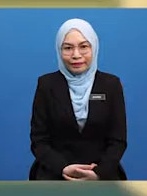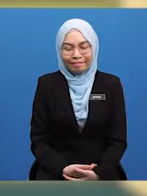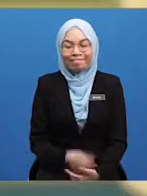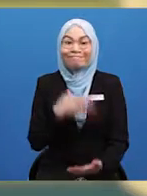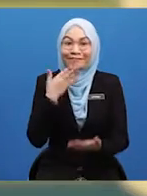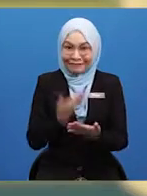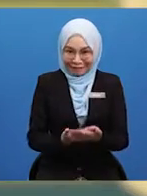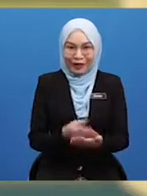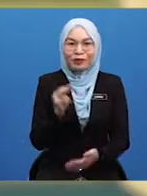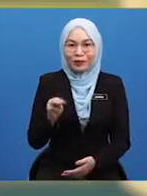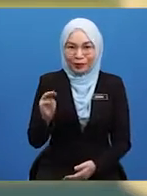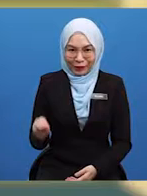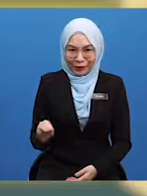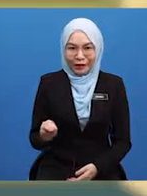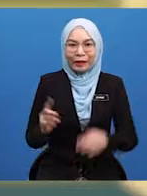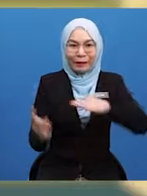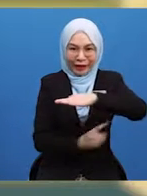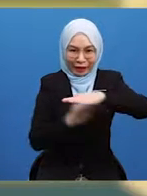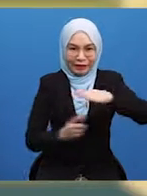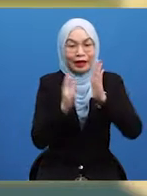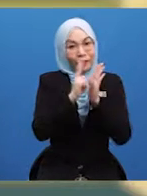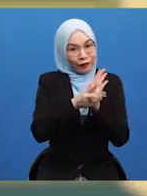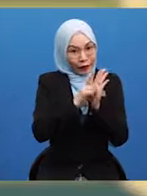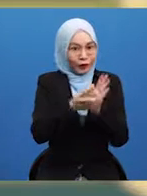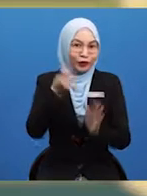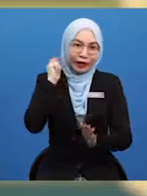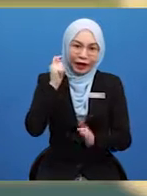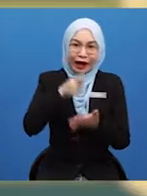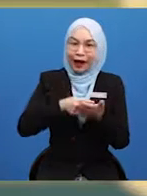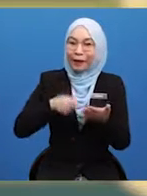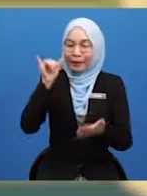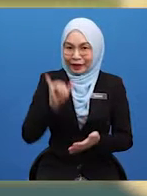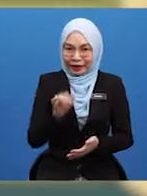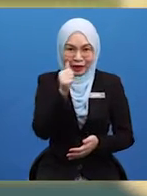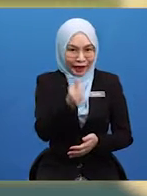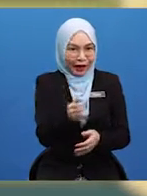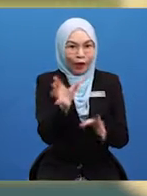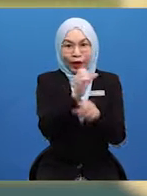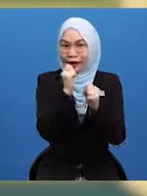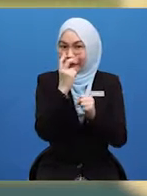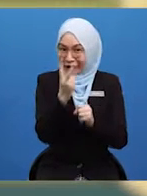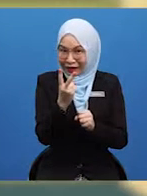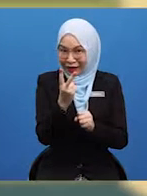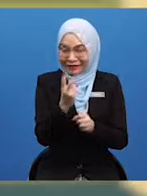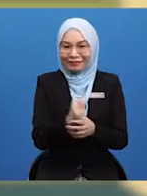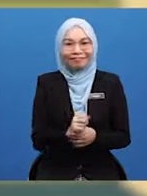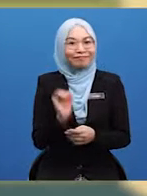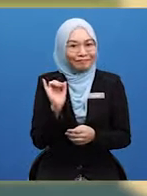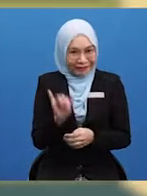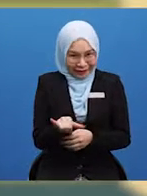Baiklah murid-murid, berdasarkan klip video tadi, apa yang anda dapat lihat?